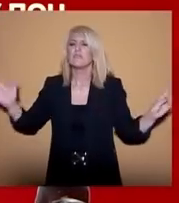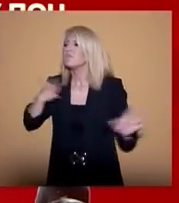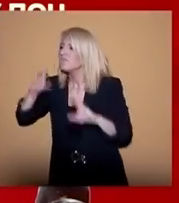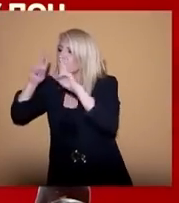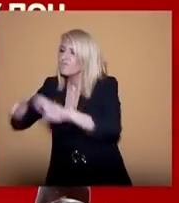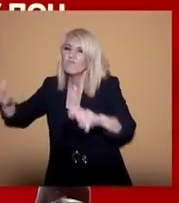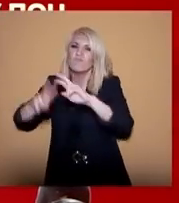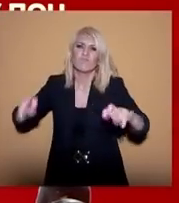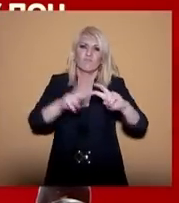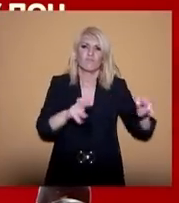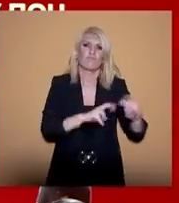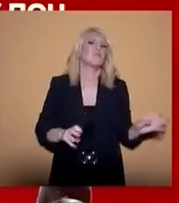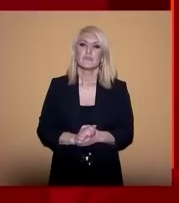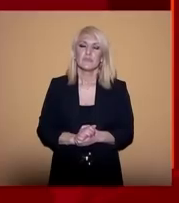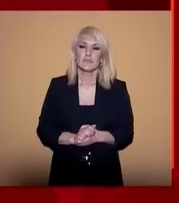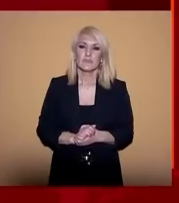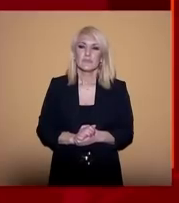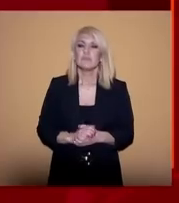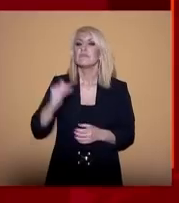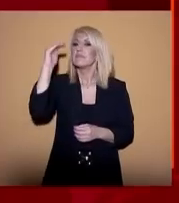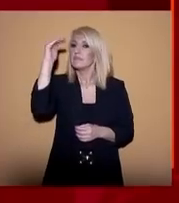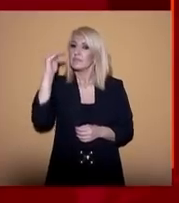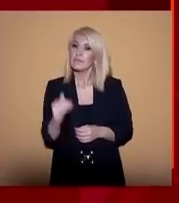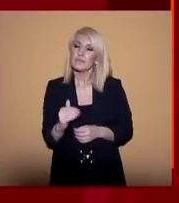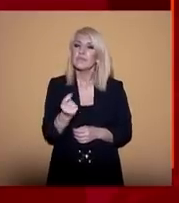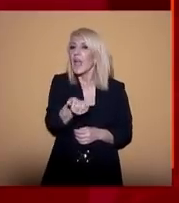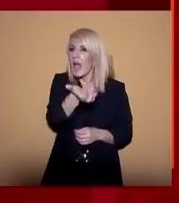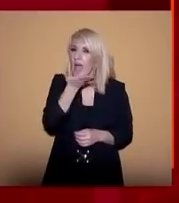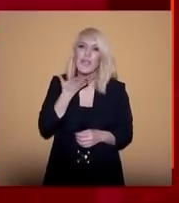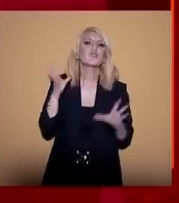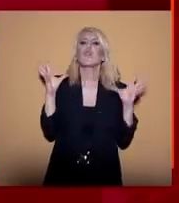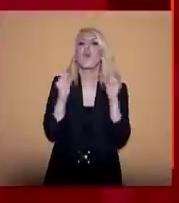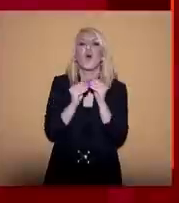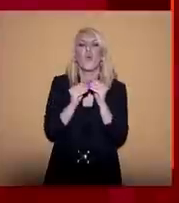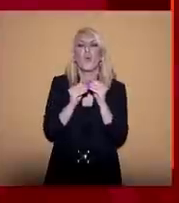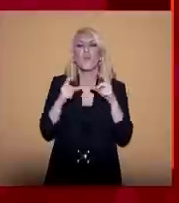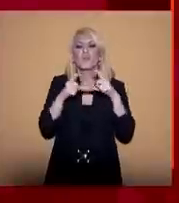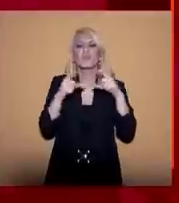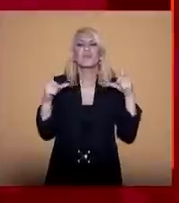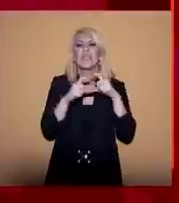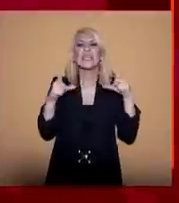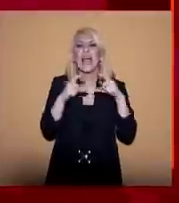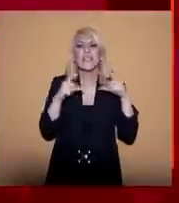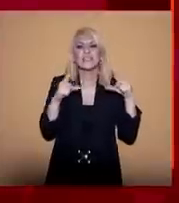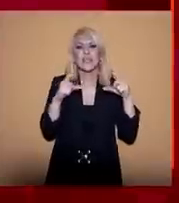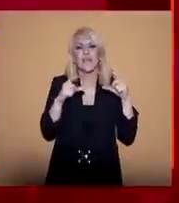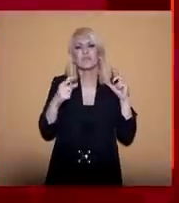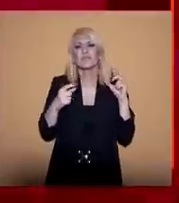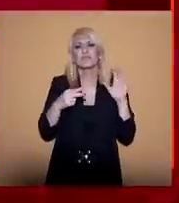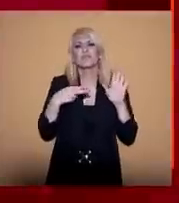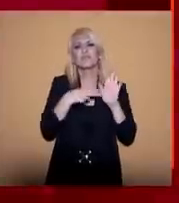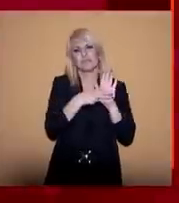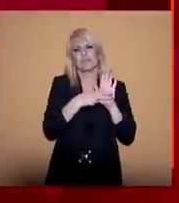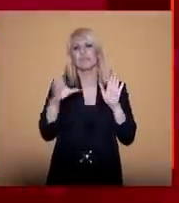και ουρανοκατέβατων κερδών. Μειώνουμε τέλος το κόστος της μηνιαίας κάρτας απεριορίστων διαδρομών στις δημόσιες